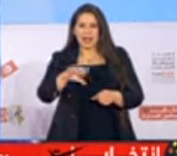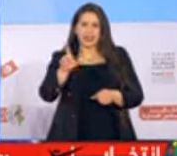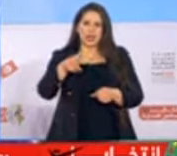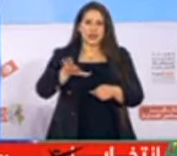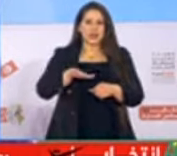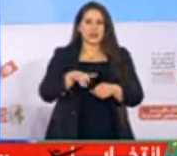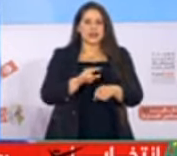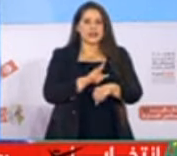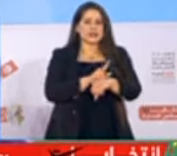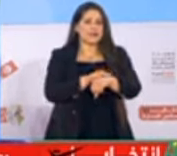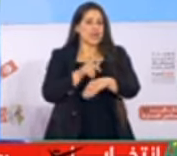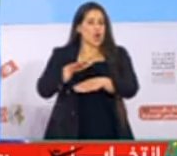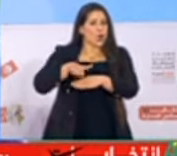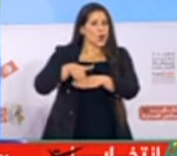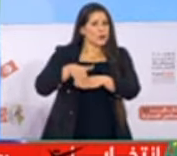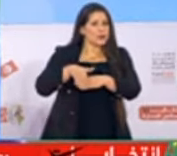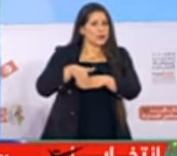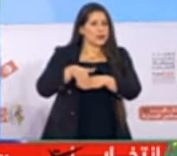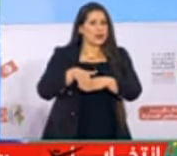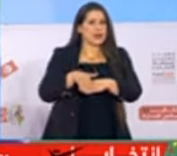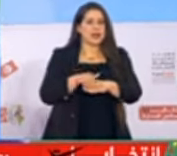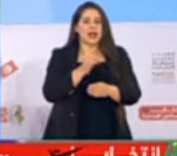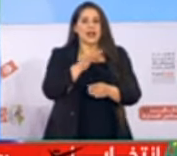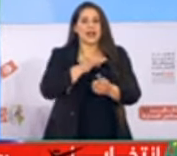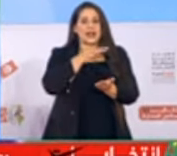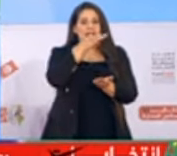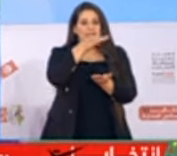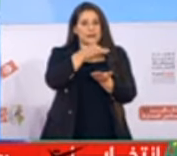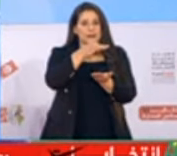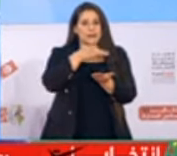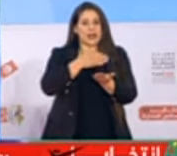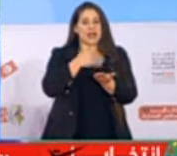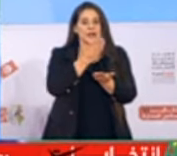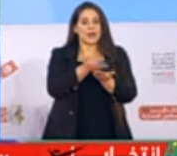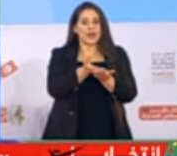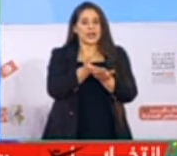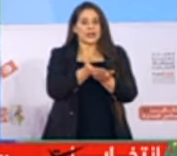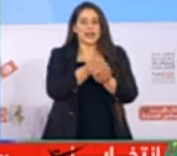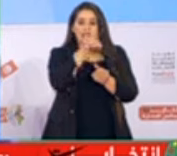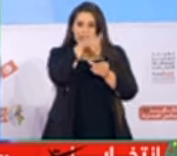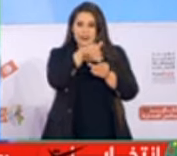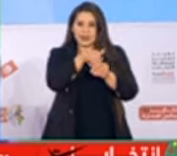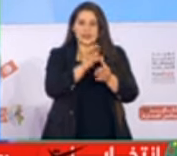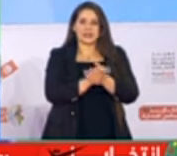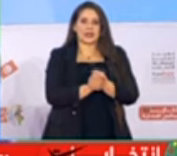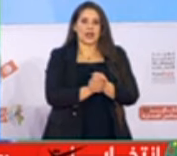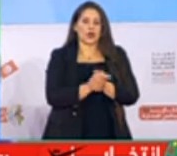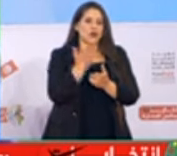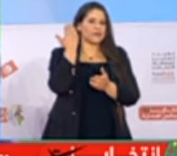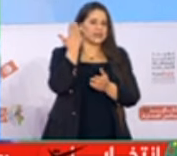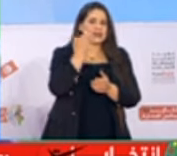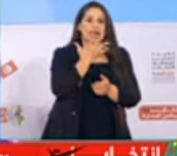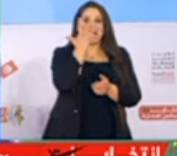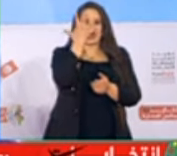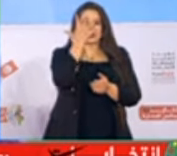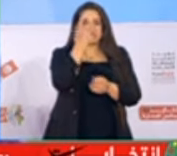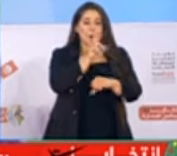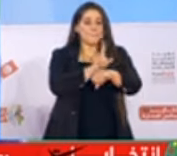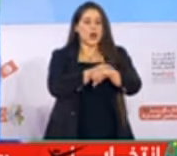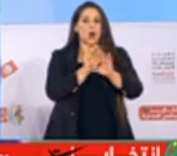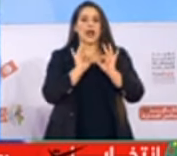قرب المواعيد الانتخابية؟ تقريبا في سنة ونصف نحن يعني مرينا بخمسة مواعيد انتخابية: استفتاء على الدستور،